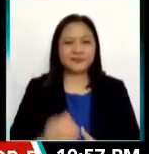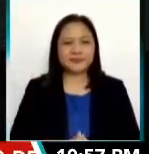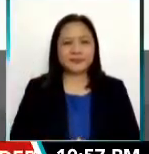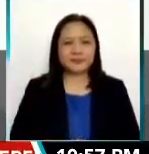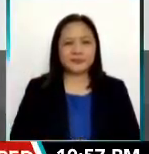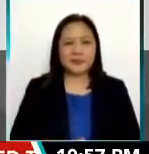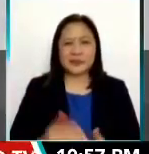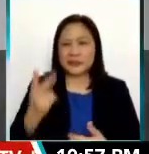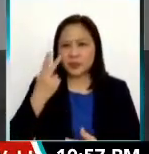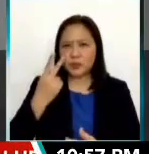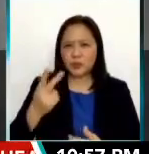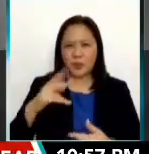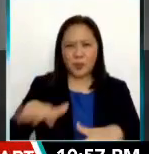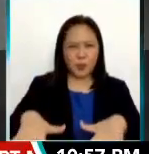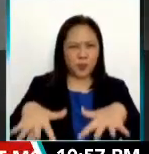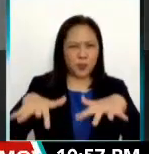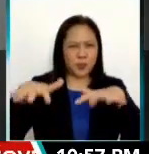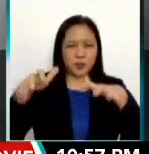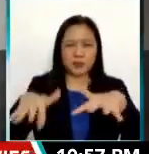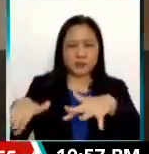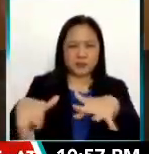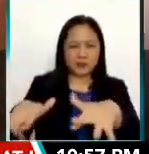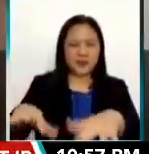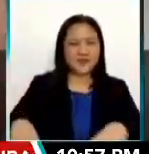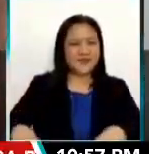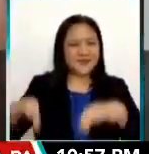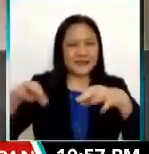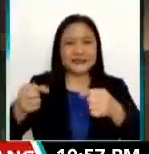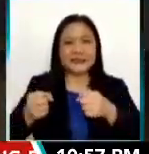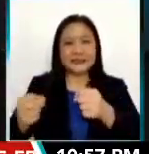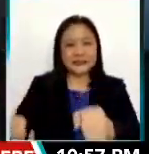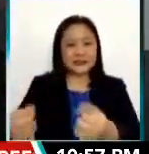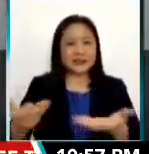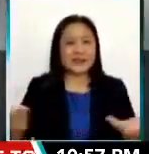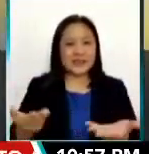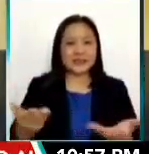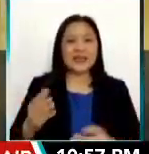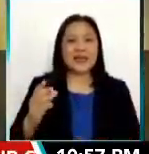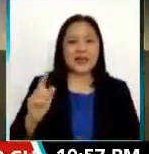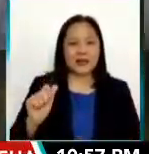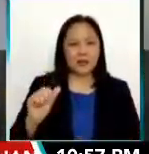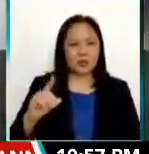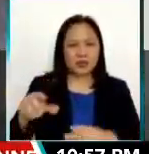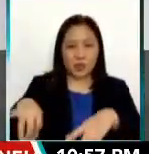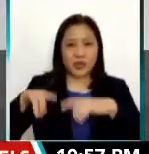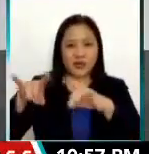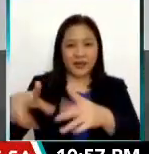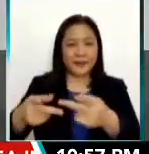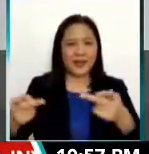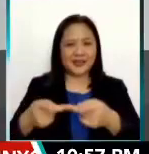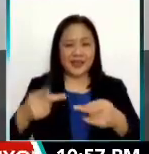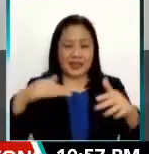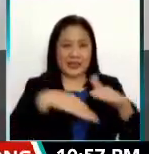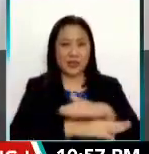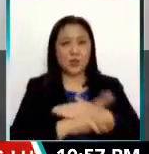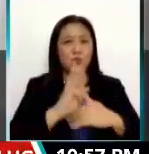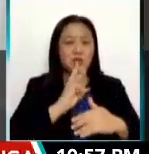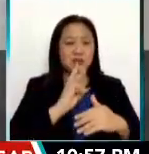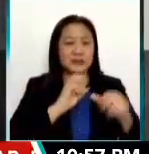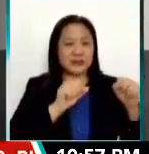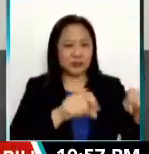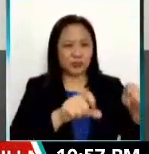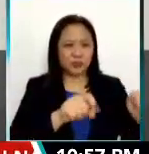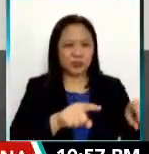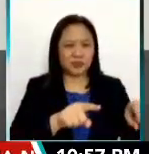Lagmistulang ilog ang rumaragasang baha sa kalsadang yan sa Tanuda. Pinasok ng tubig maging ang isang tindahan. Nag-issue